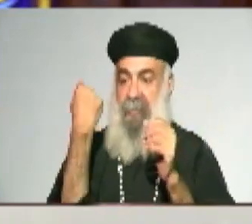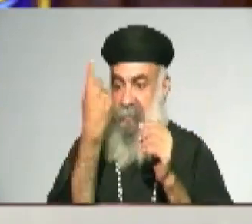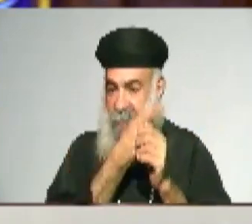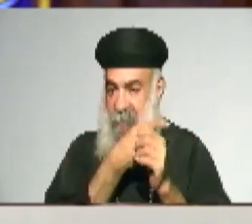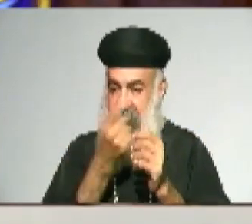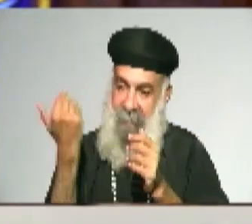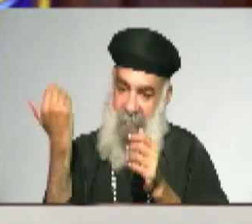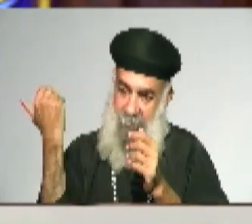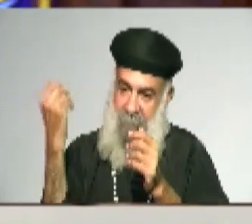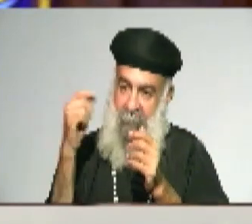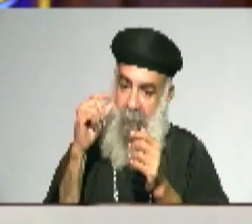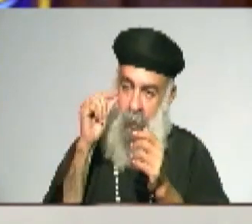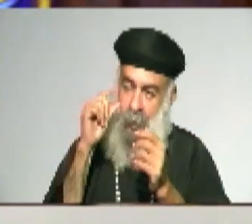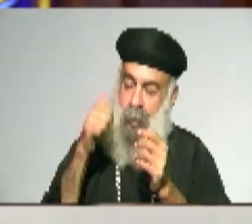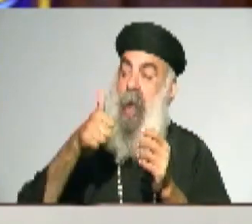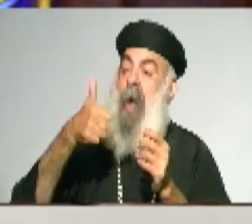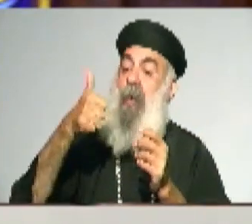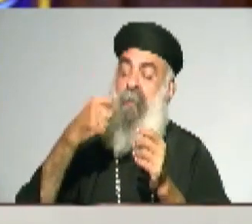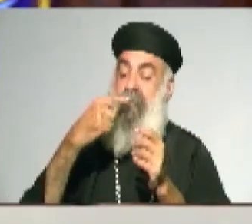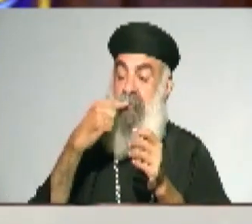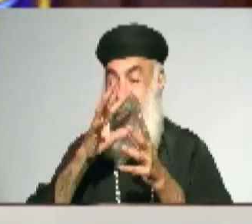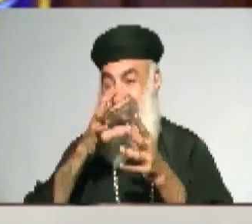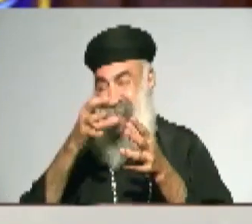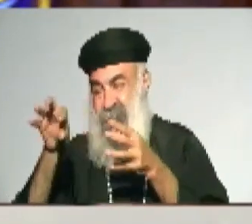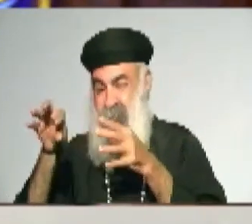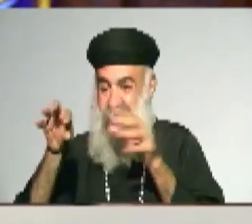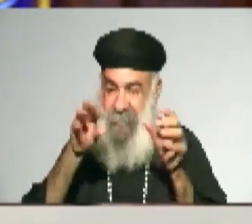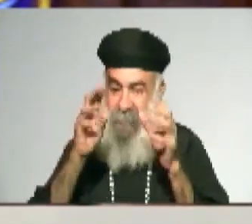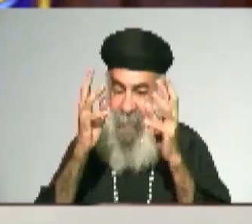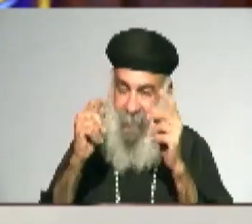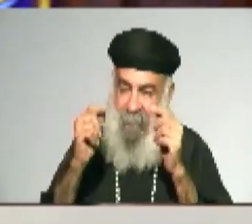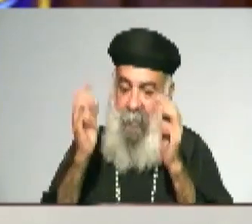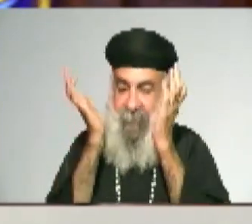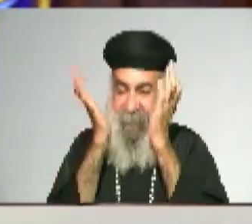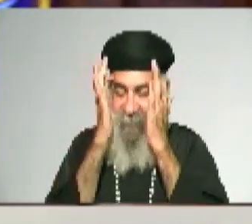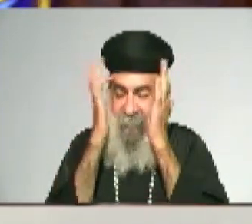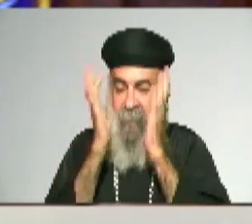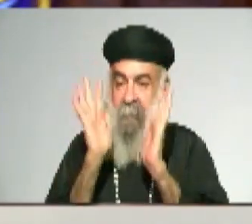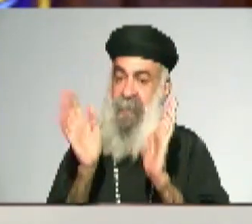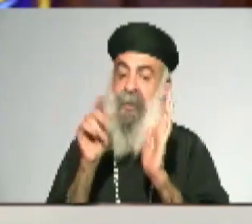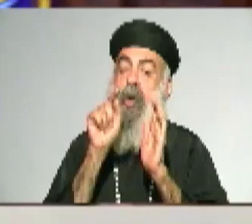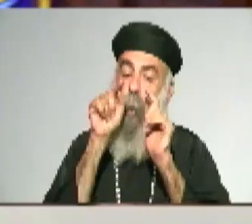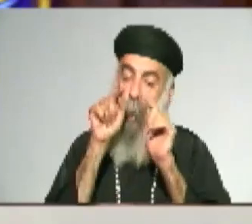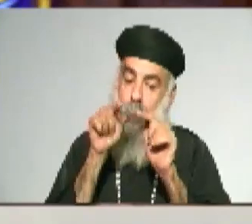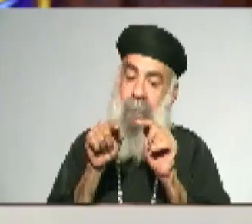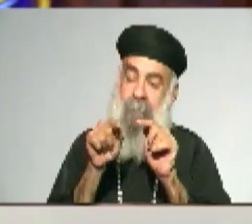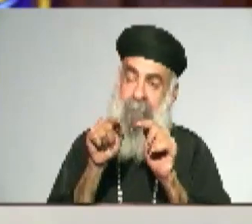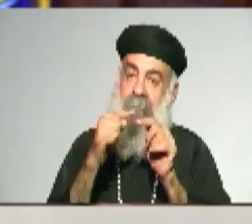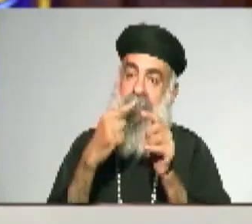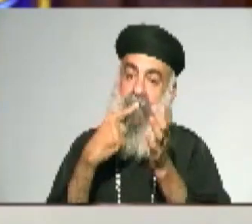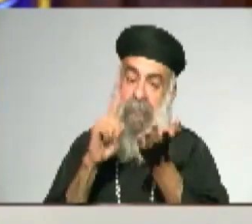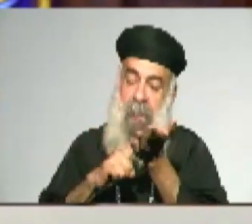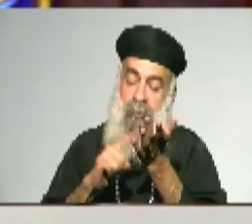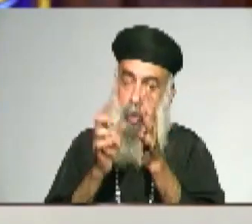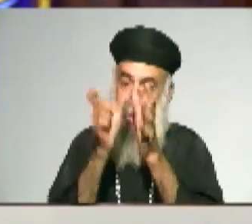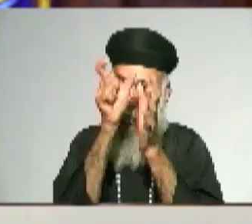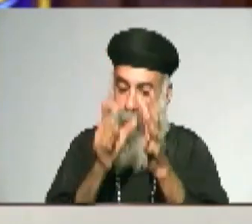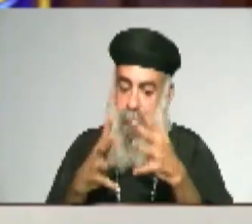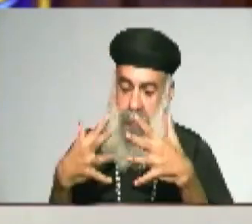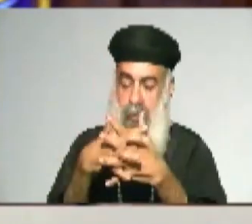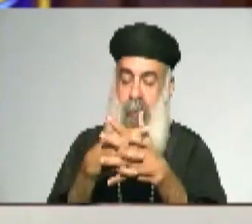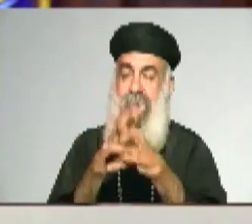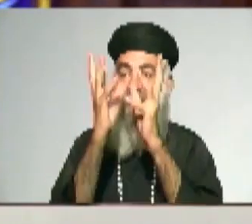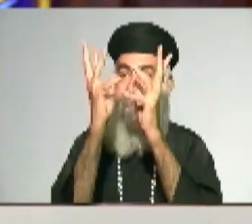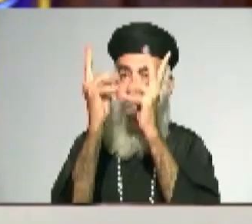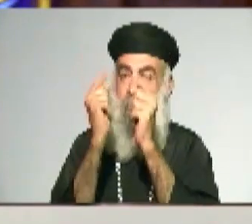كيرلس الكبير قال التمييز بين الطبيعتين في ذهننا احنا فقط، لكن هو في الحقيقه شخص واحد، طبيعه واحده